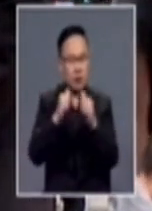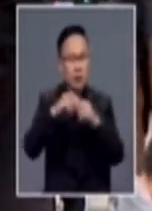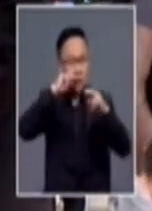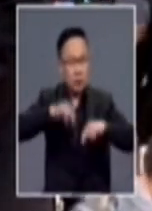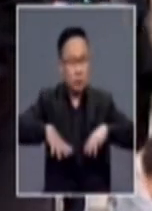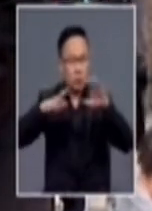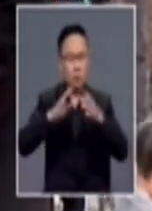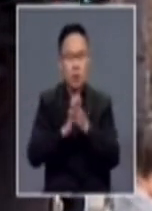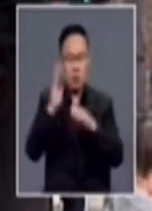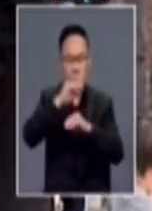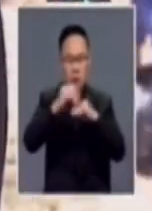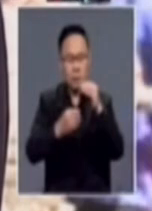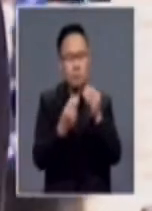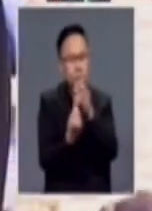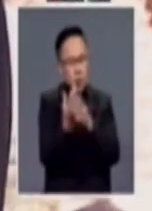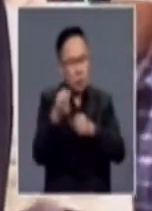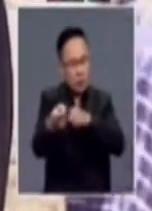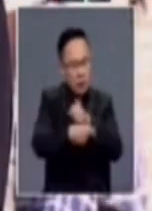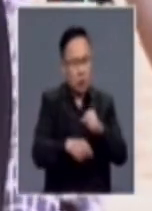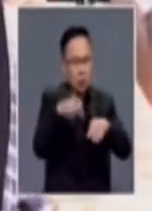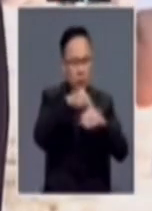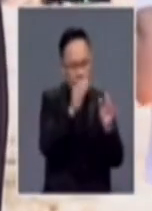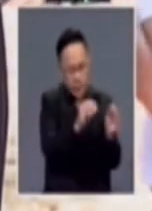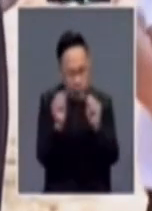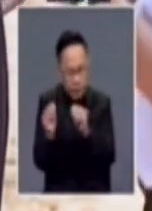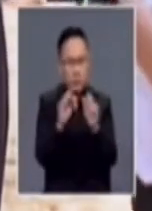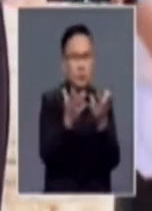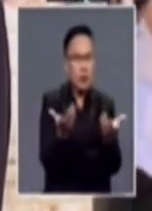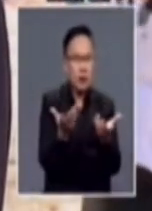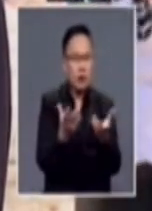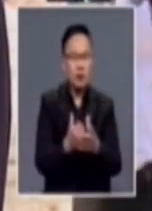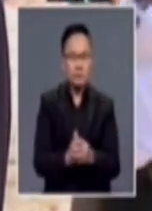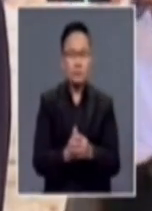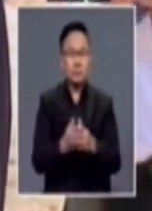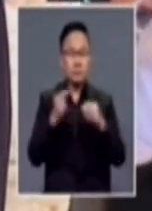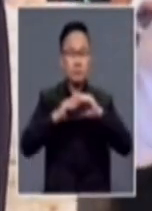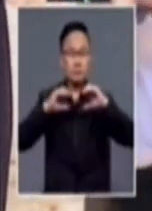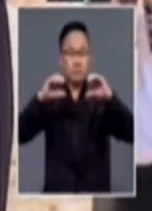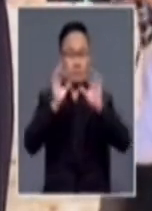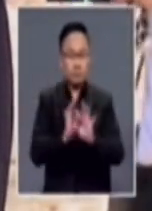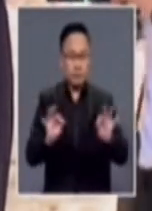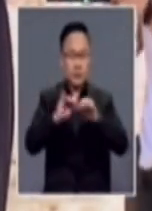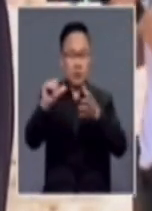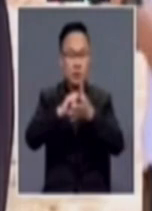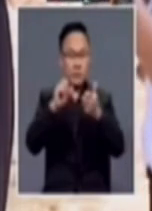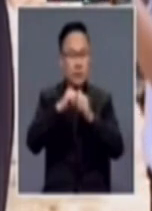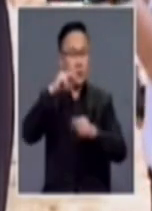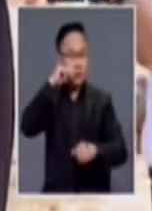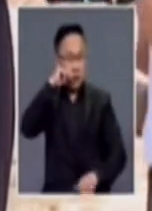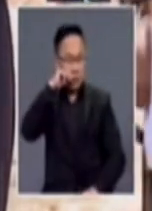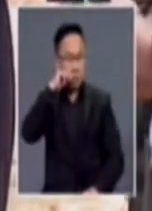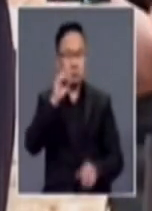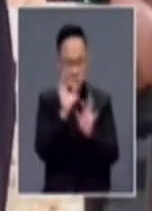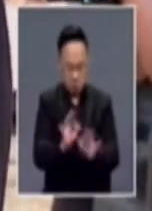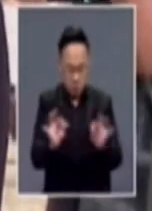การปลูกข้าวเหลื่อมเวลาตรงนี้เป็นยังไงบ้างคะ จริงๆแล้วรัฐบาลเองเนี่ยให้ความสำคัญกับเรื่องน้ำมากนะครับน้ำนี่เราไม่ได้มองเรื่องเฉพา